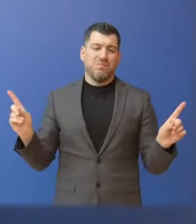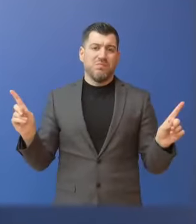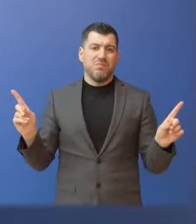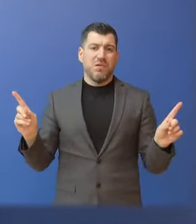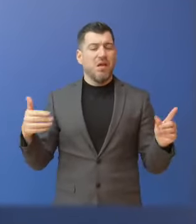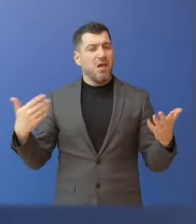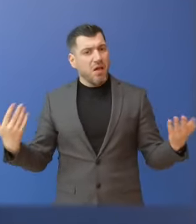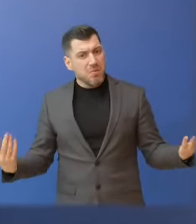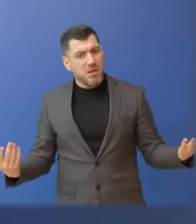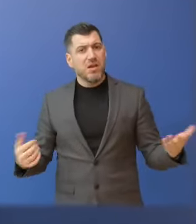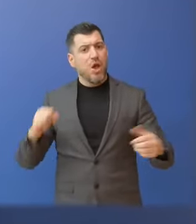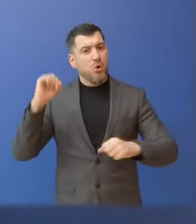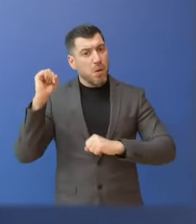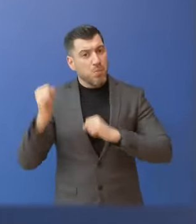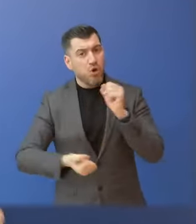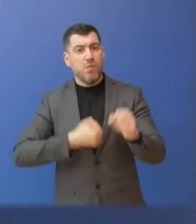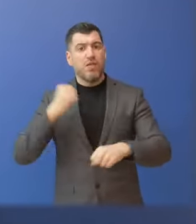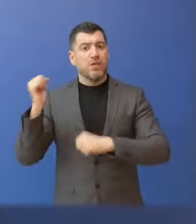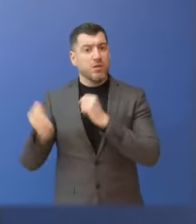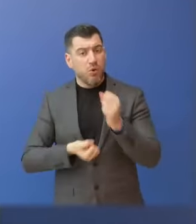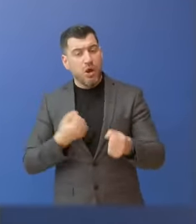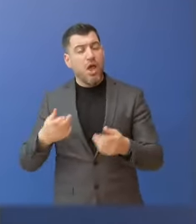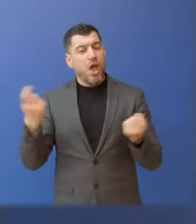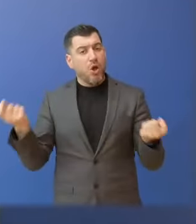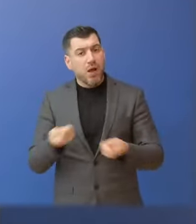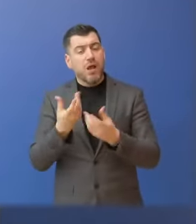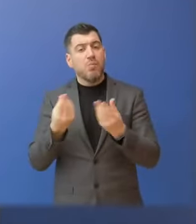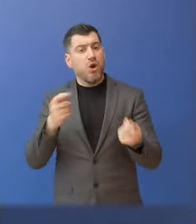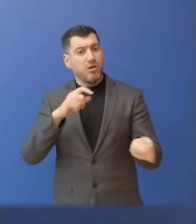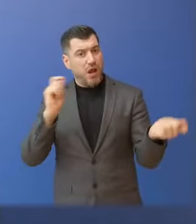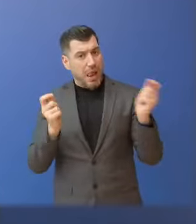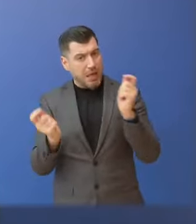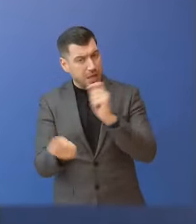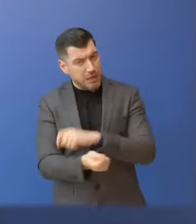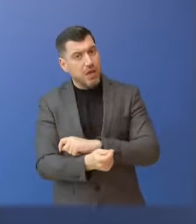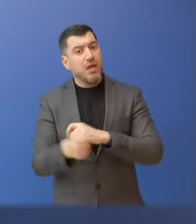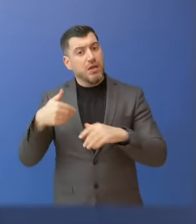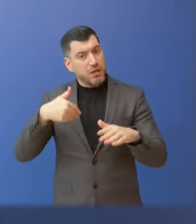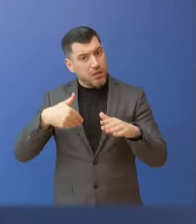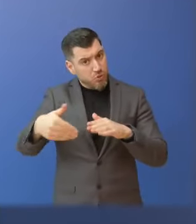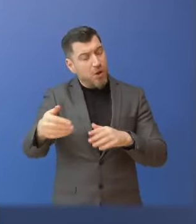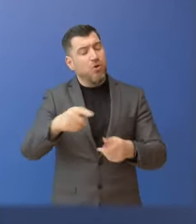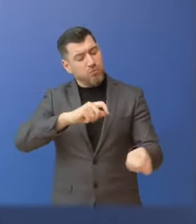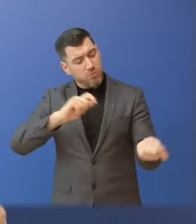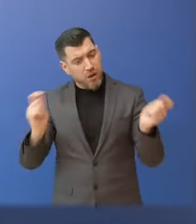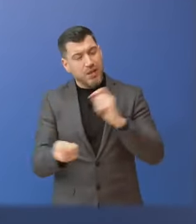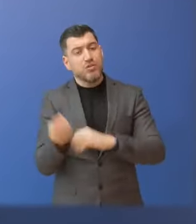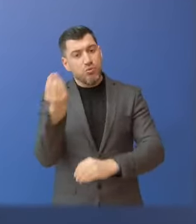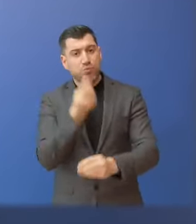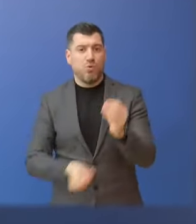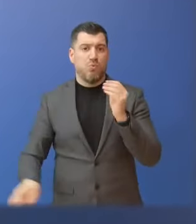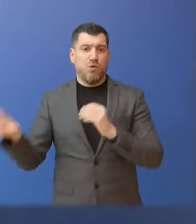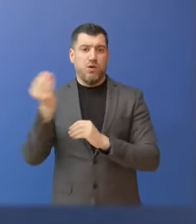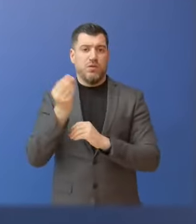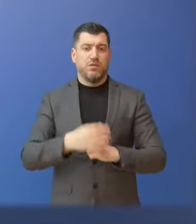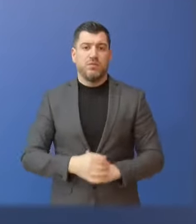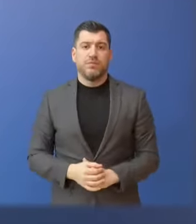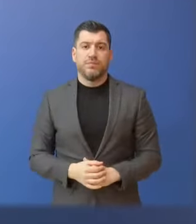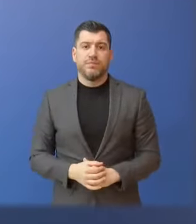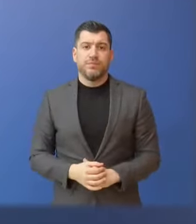έχουμε να διανύσουμε και άλλη απόσταση σε αυτό το θέμα και να είστε βέβαιοι ότι θα τη διανύσουμε ελάτε